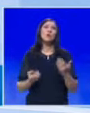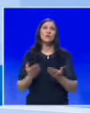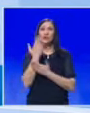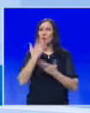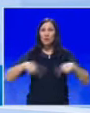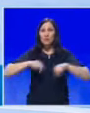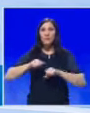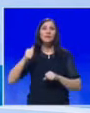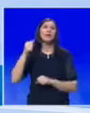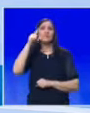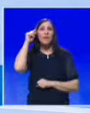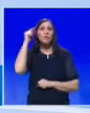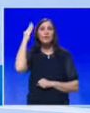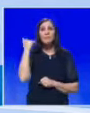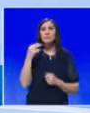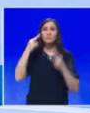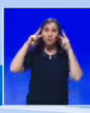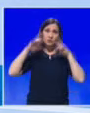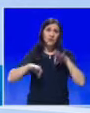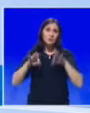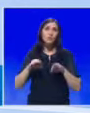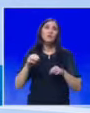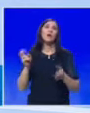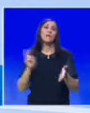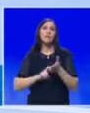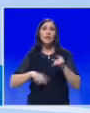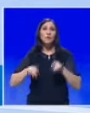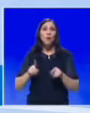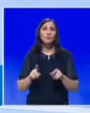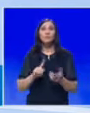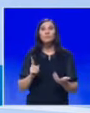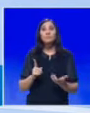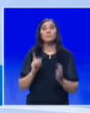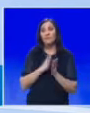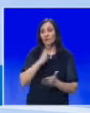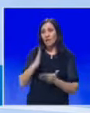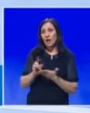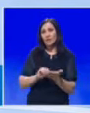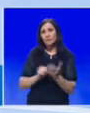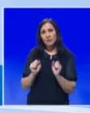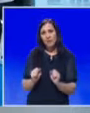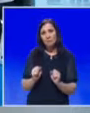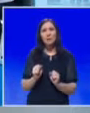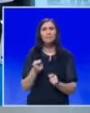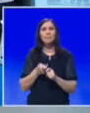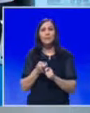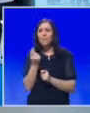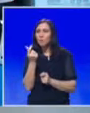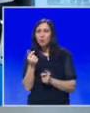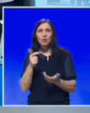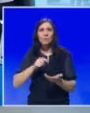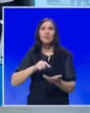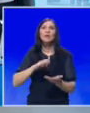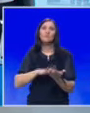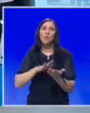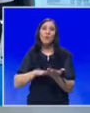избор на регулатори и не можем да срещнем така подкрепа. И в крайна сметка седнахме, разписахме много детайлен документ над